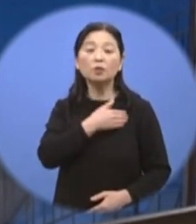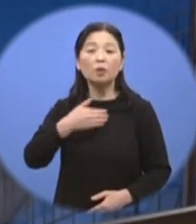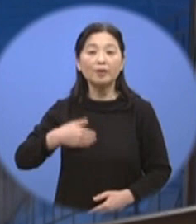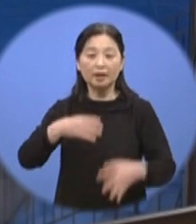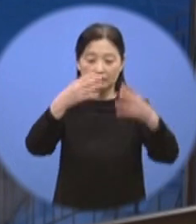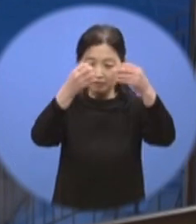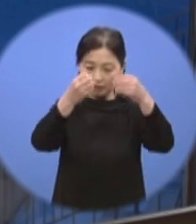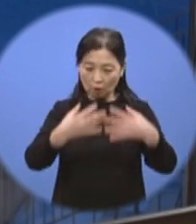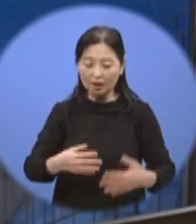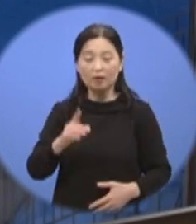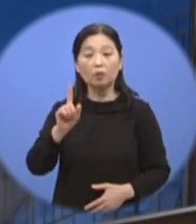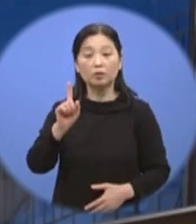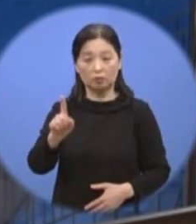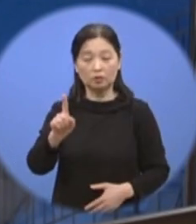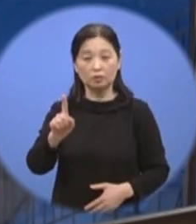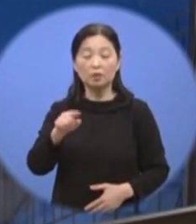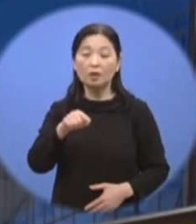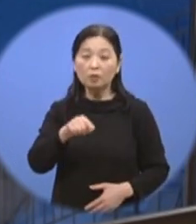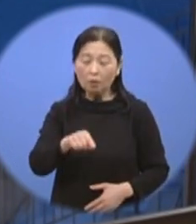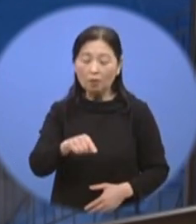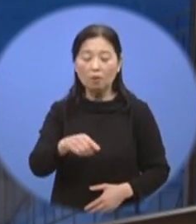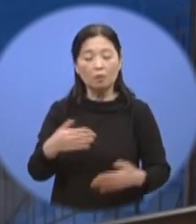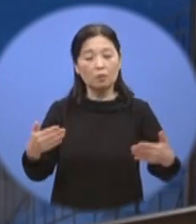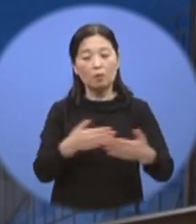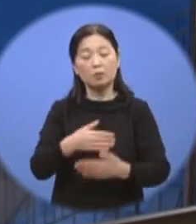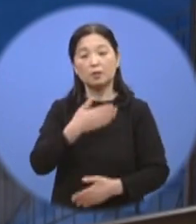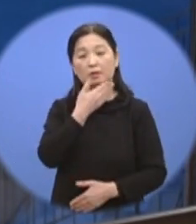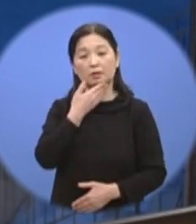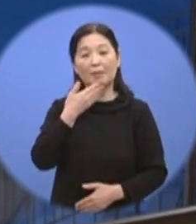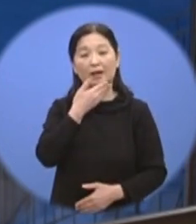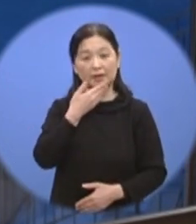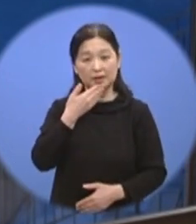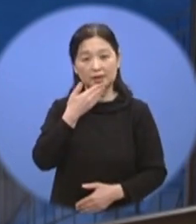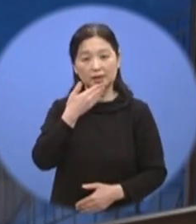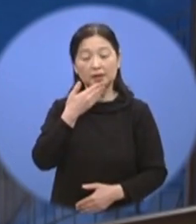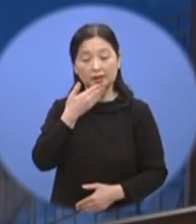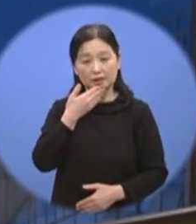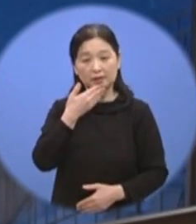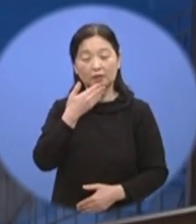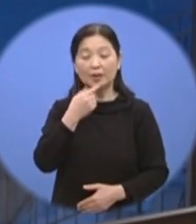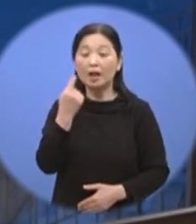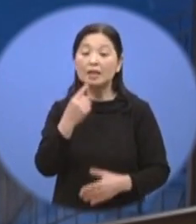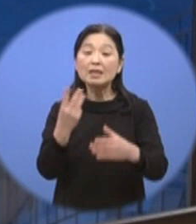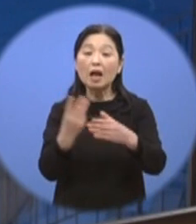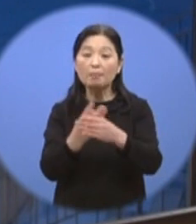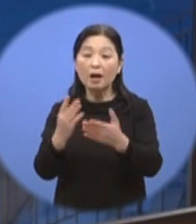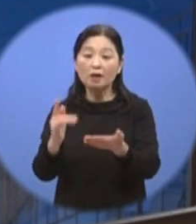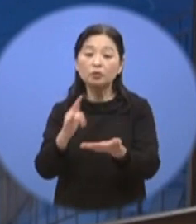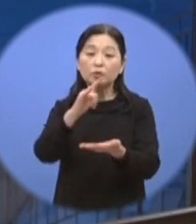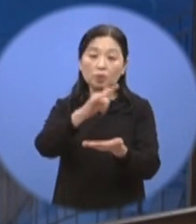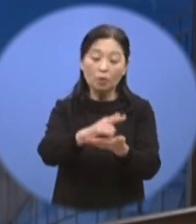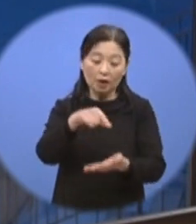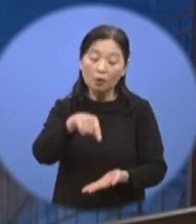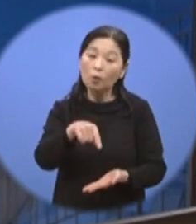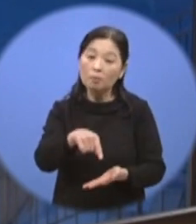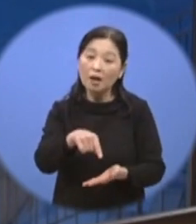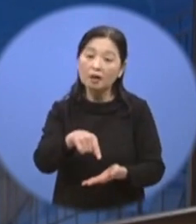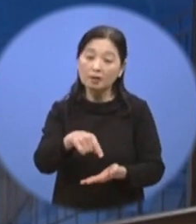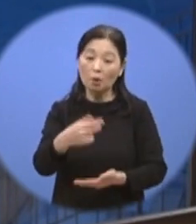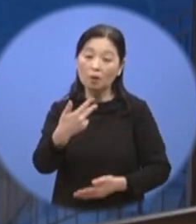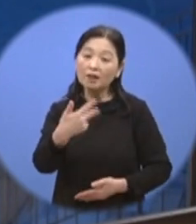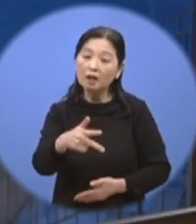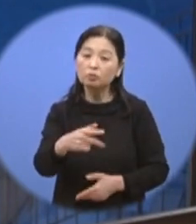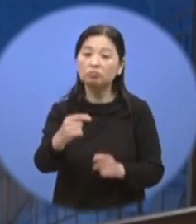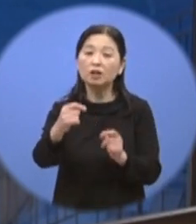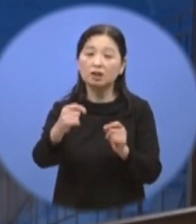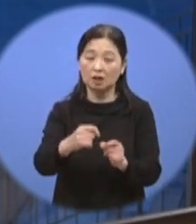の利便性と、あとは空港から、例えばこの場所も7分で来れるとか、そして今回もそう